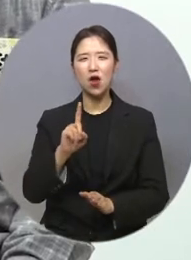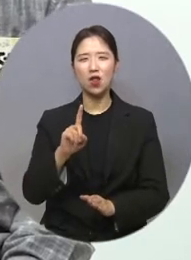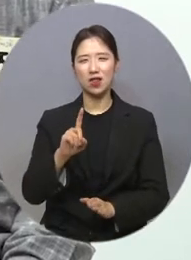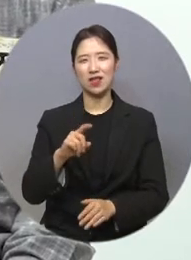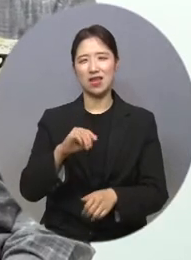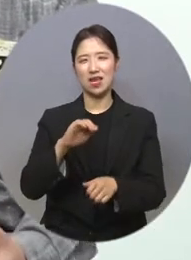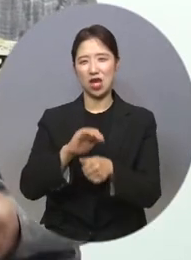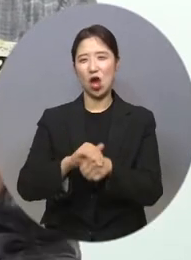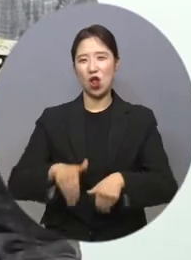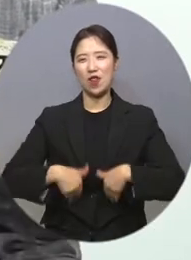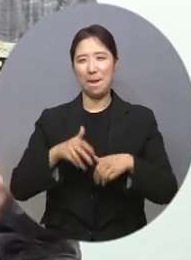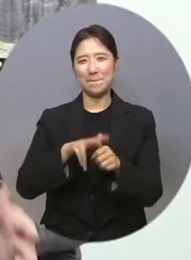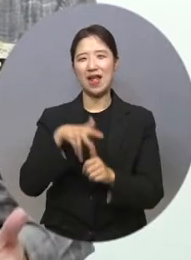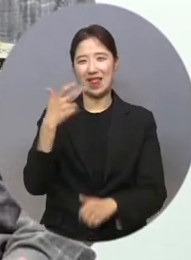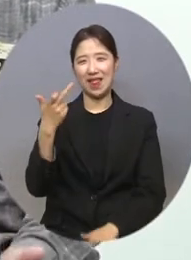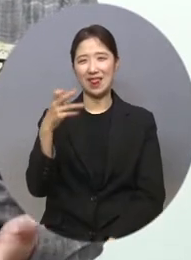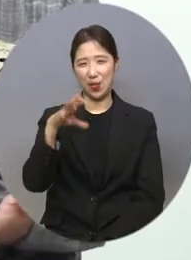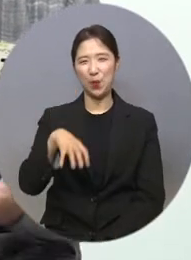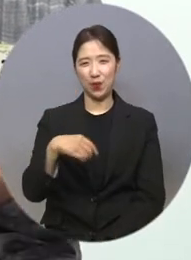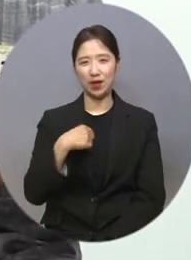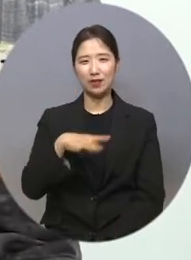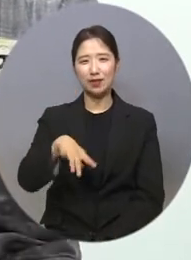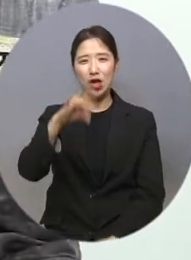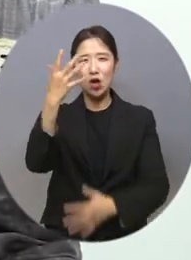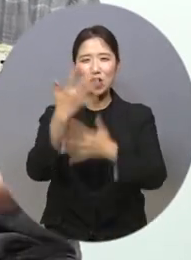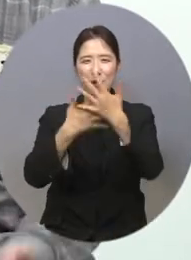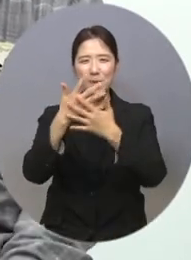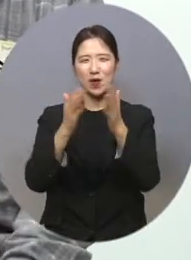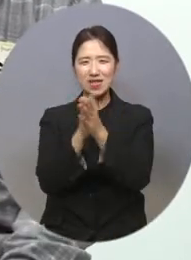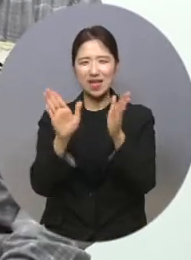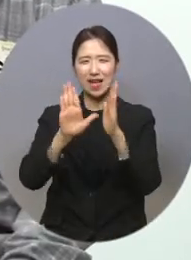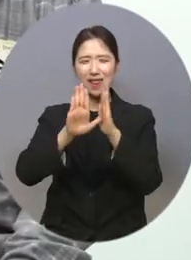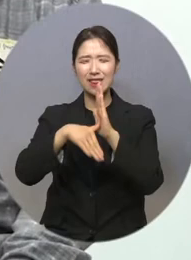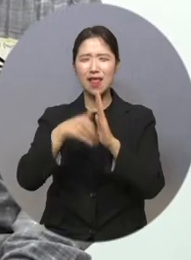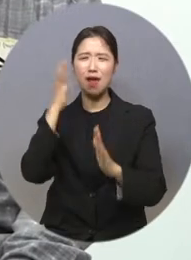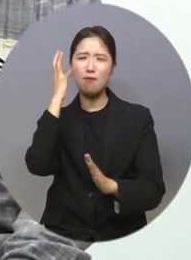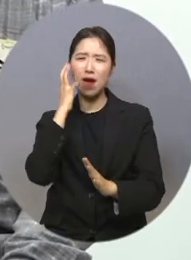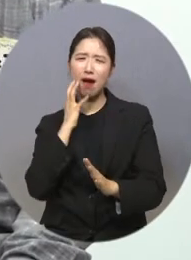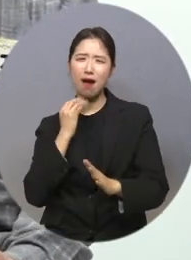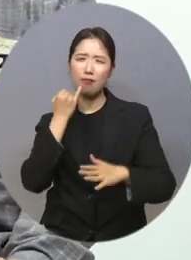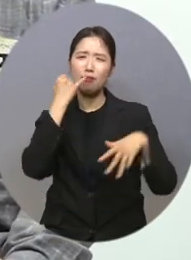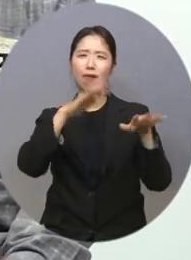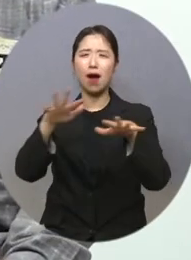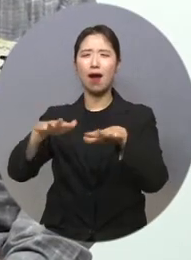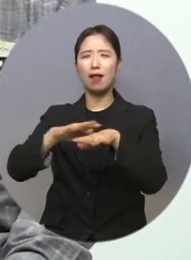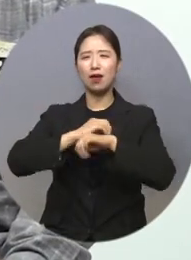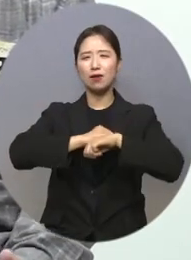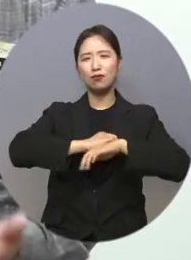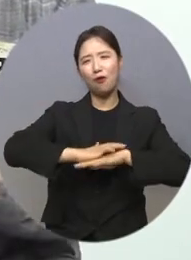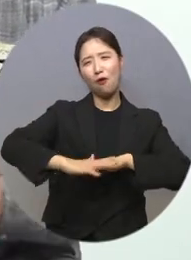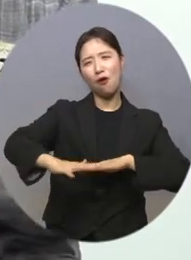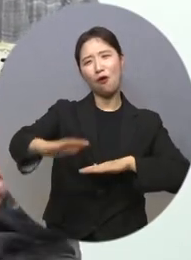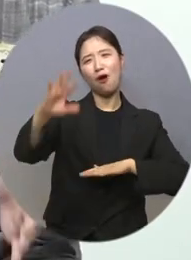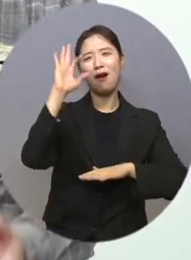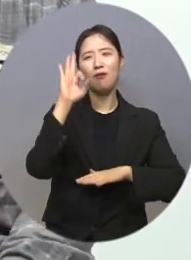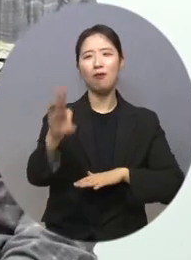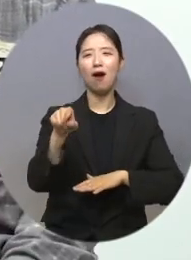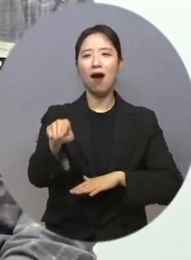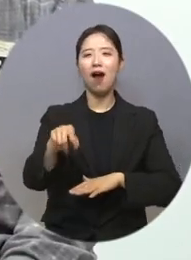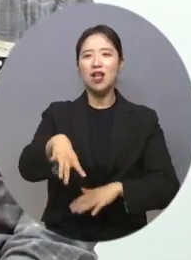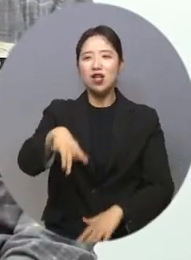마산. 그 처음에 장면이 시작할 때 그 푸른 바다가 쫙 나오거든요. 맞습니다. 전 거기서부터 사실은 굉장히 감동받으면서